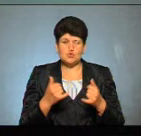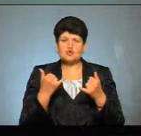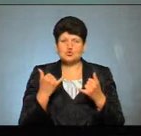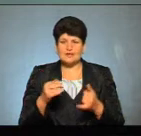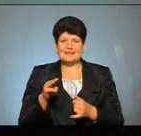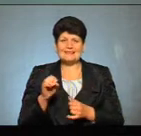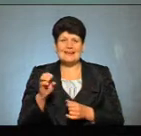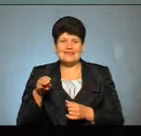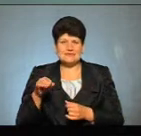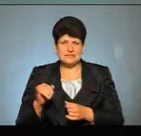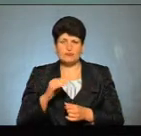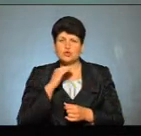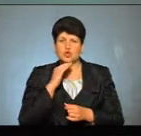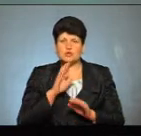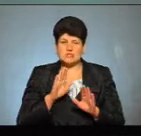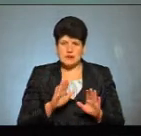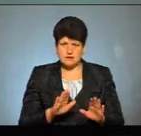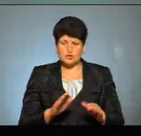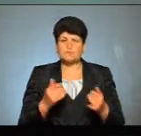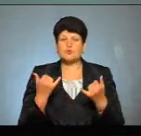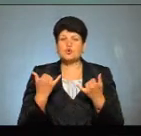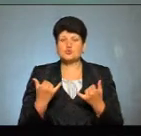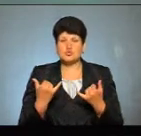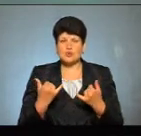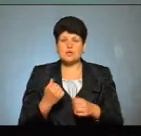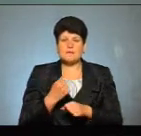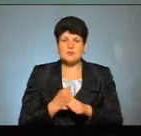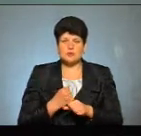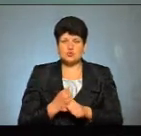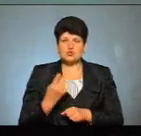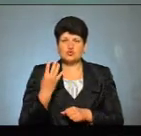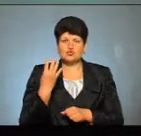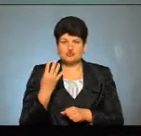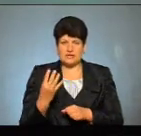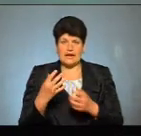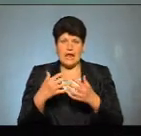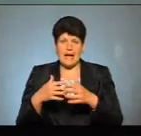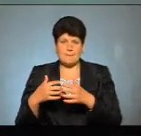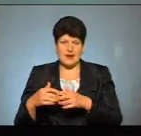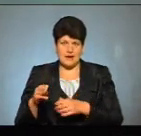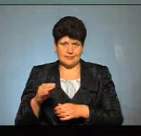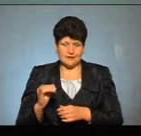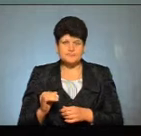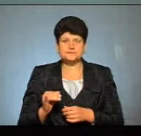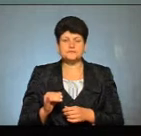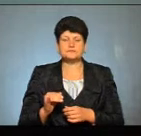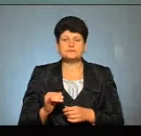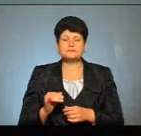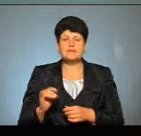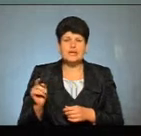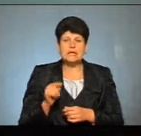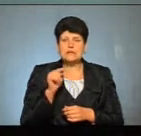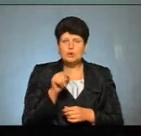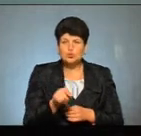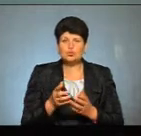тестів достатньо. На сьогодні працює 4 апарати, і ту